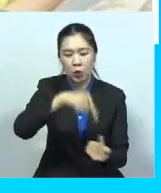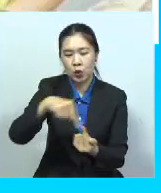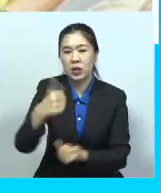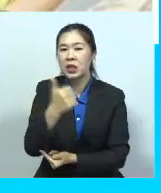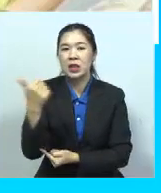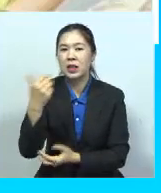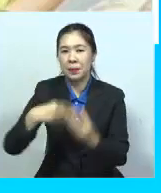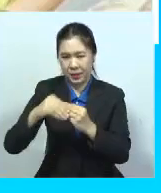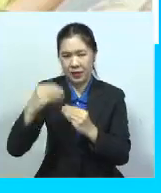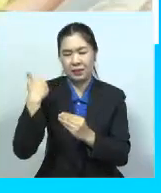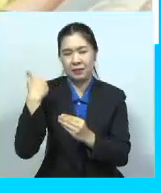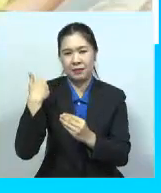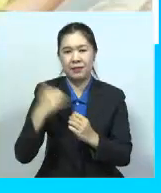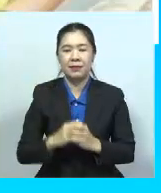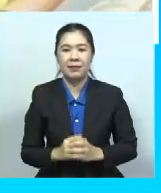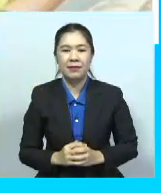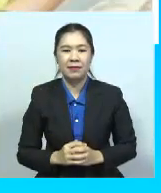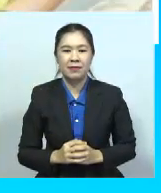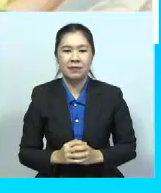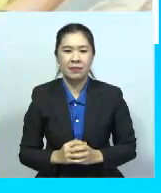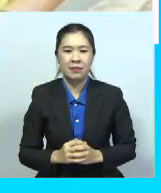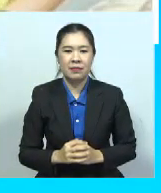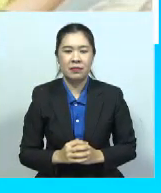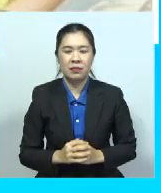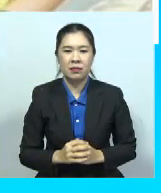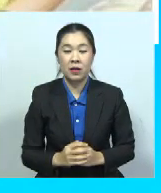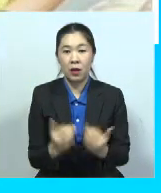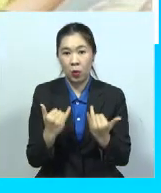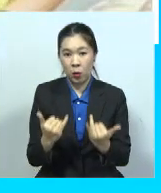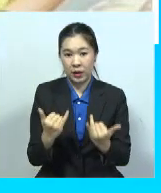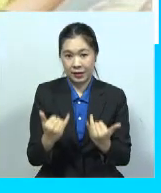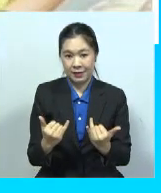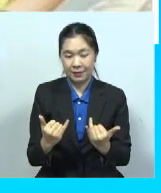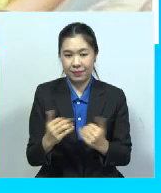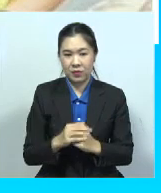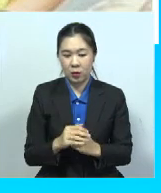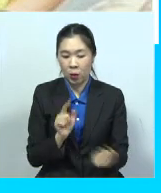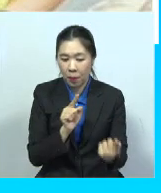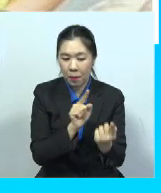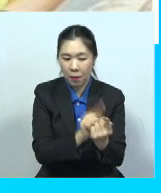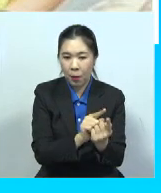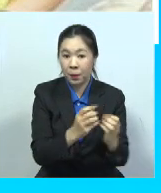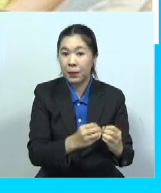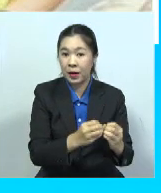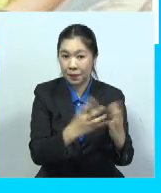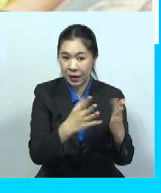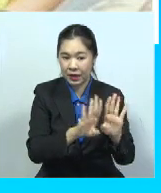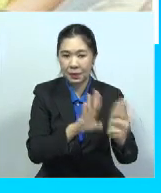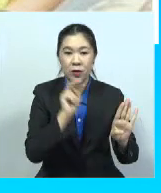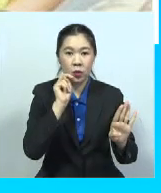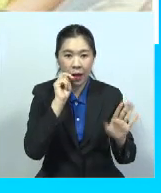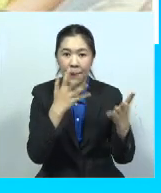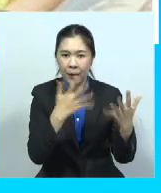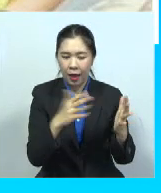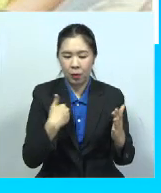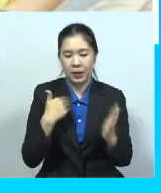นๆเพิ่มเติมด้วยใช่ไหมคะนอกจากพื้นที่ประตูน้ำเห็นว่าวันนี้หลังจากที่พบระเบิดไปตรวจที่ประตูน้ำแล้วเ